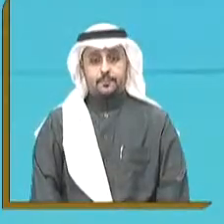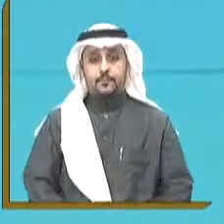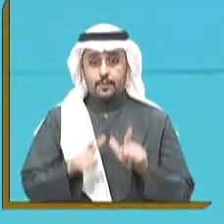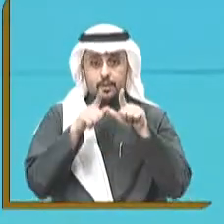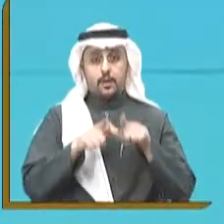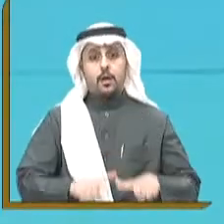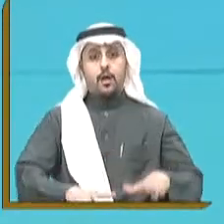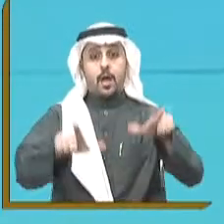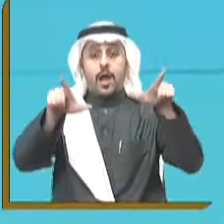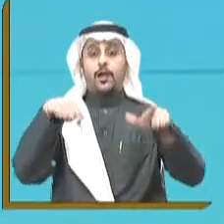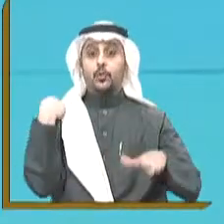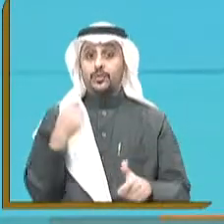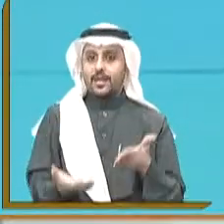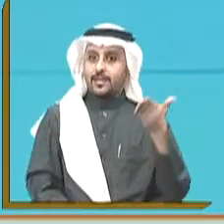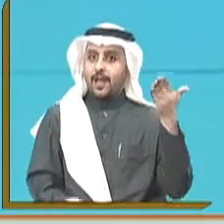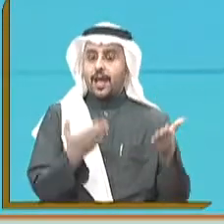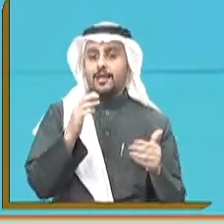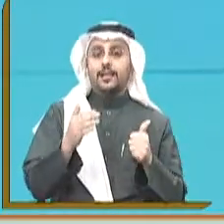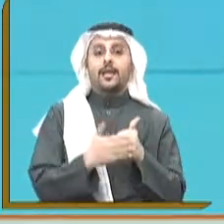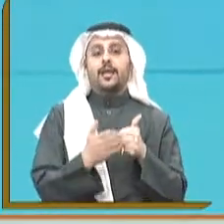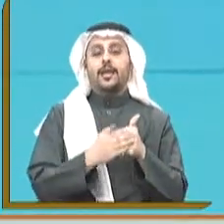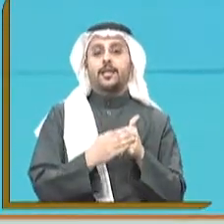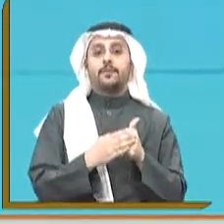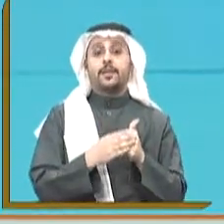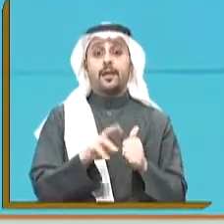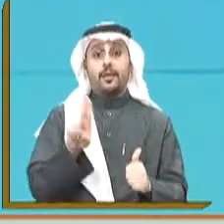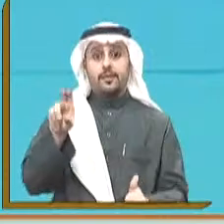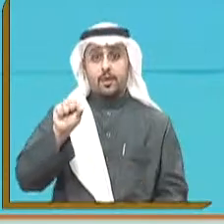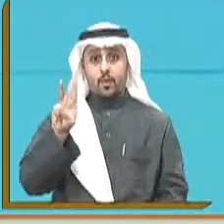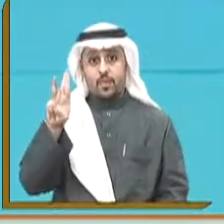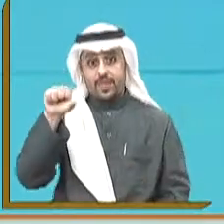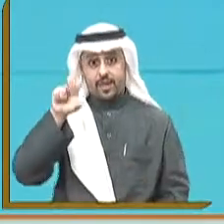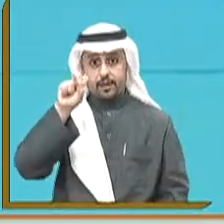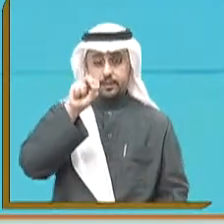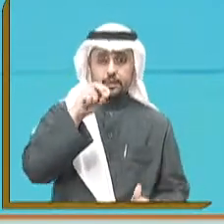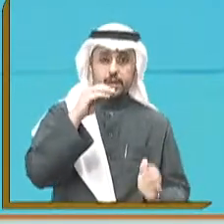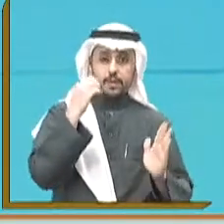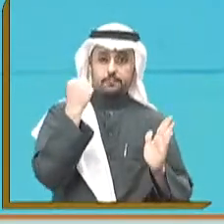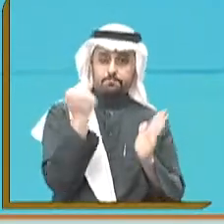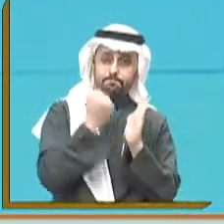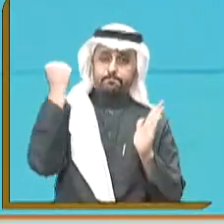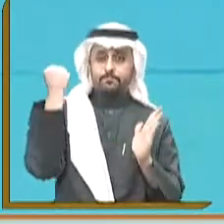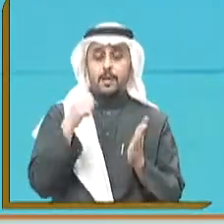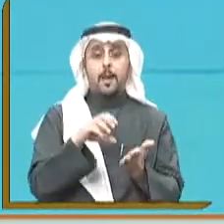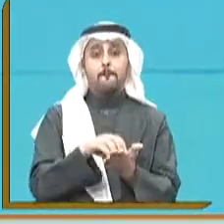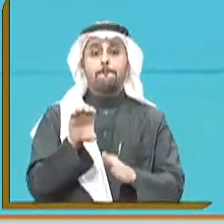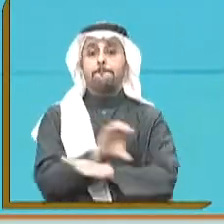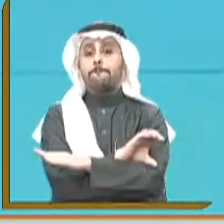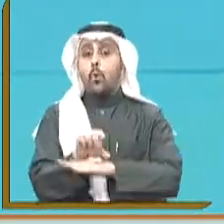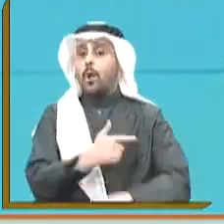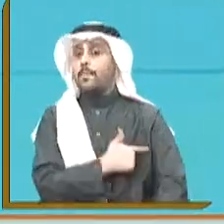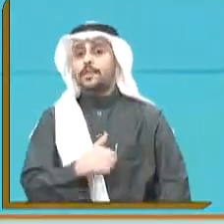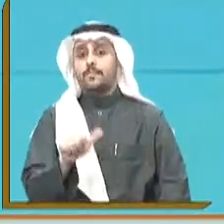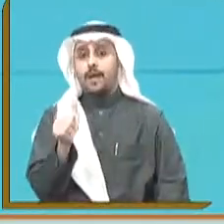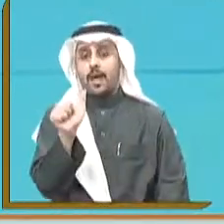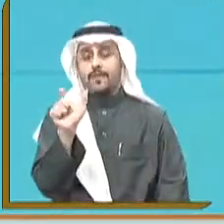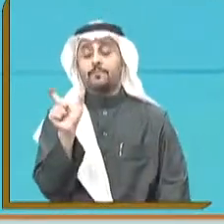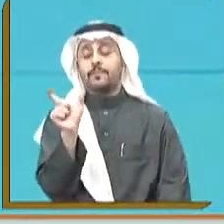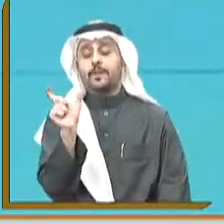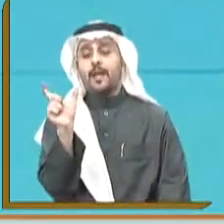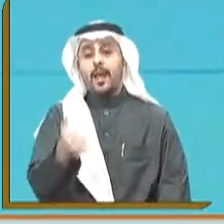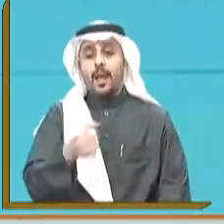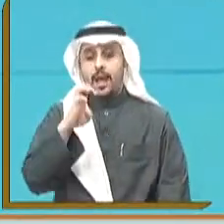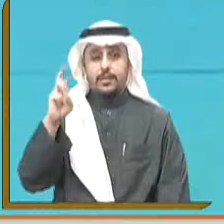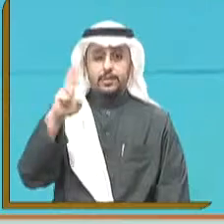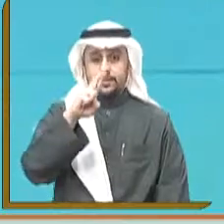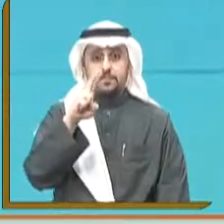أعلنت وزارة العدل عن إطلاق خدمة توثيق وصية إلكترونيا عبر بوابة ناجز، ما يختصر الوقت والجهد على